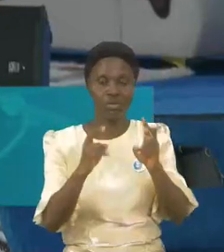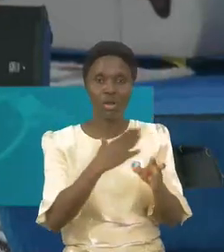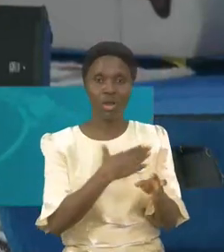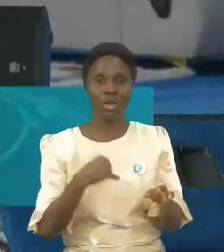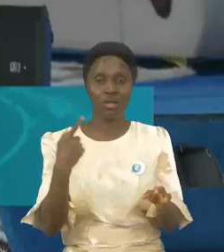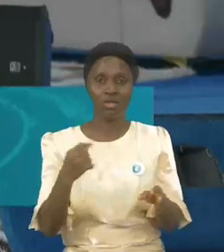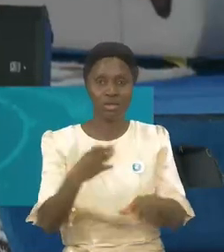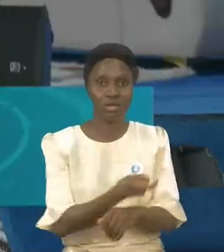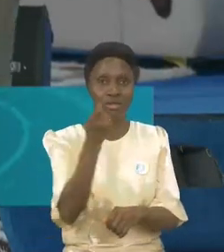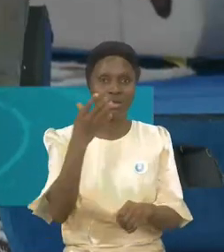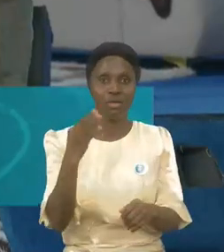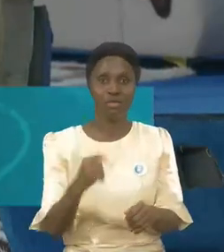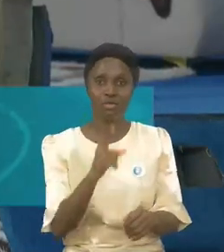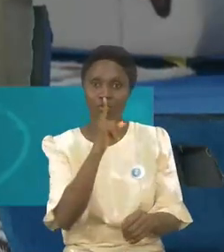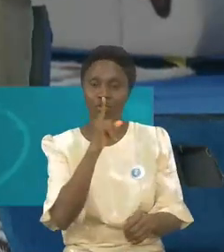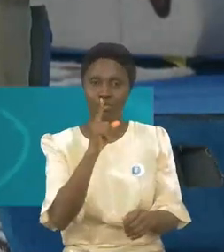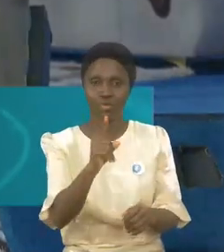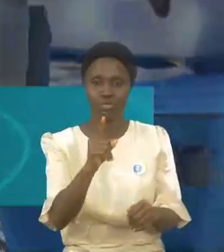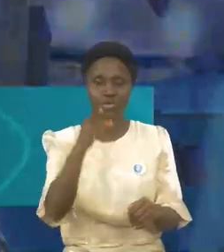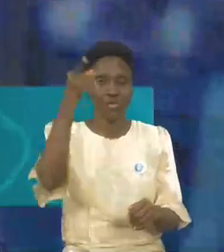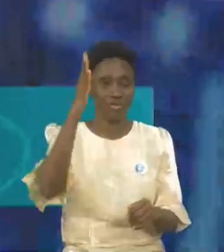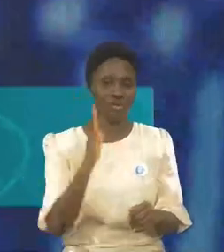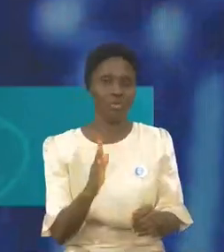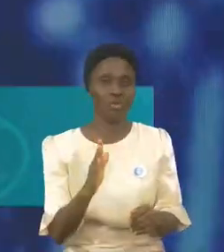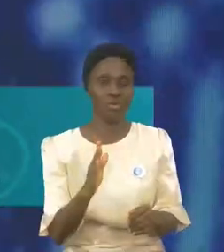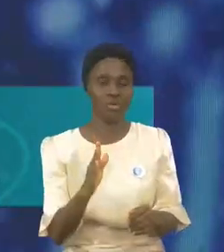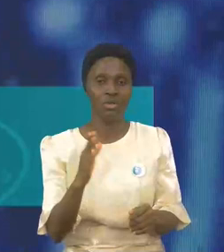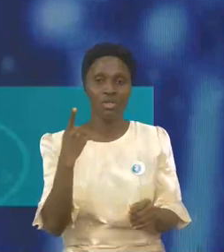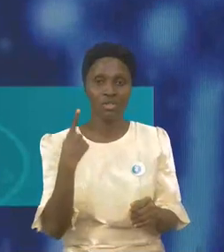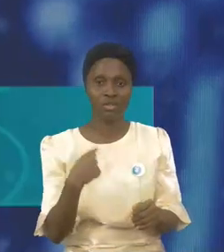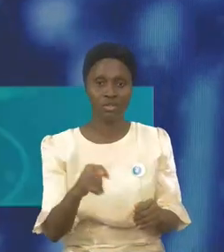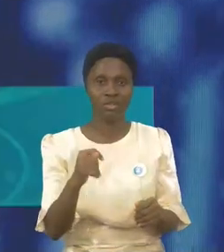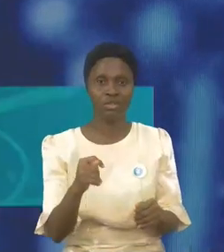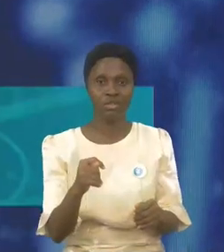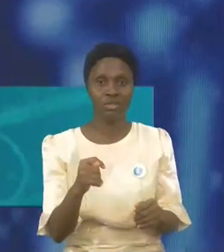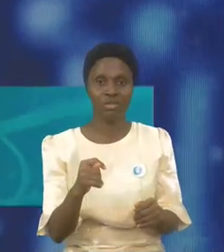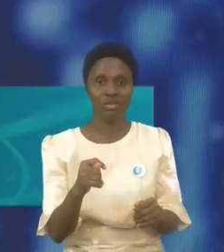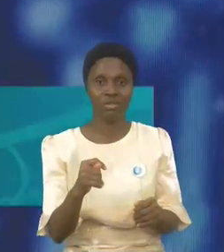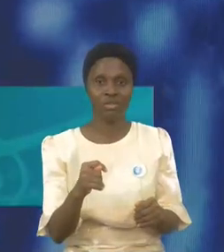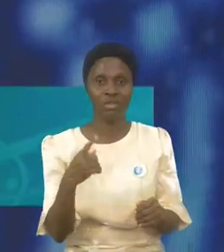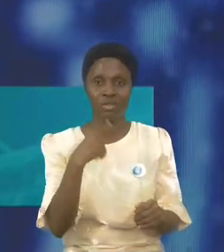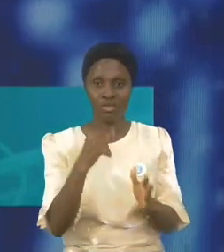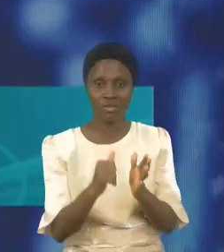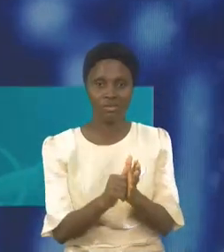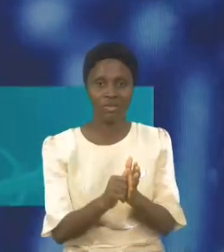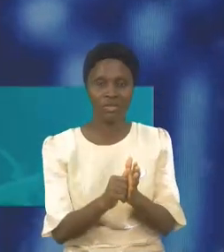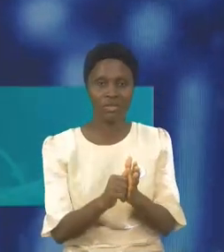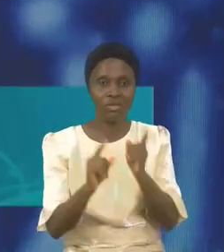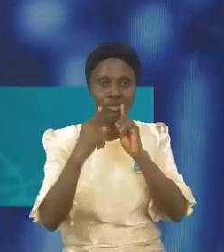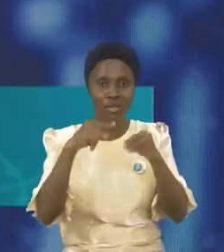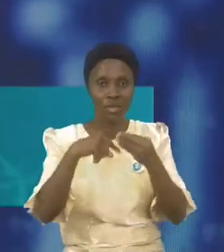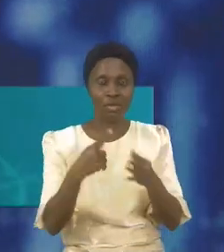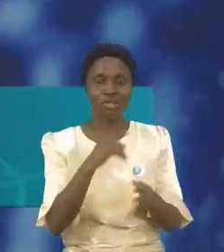le triomphe du vrai Dieu. Le vrai Dieu, le Dieu vivant, le Dieu qui libère, le